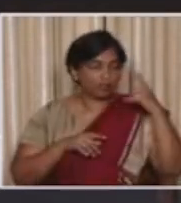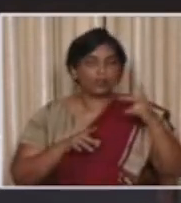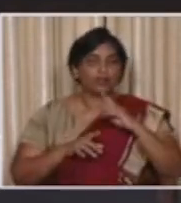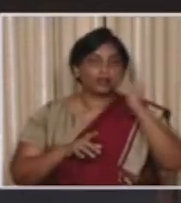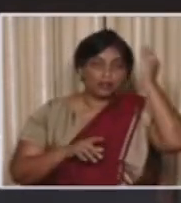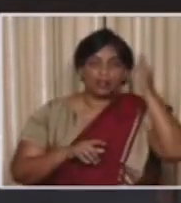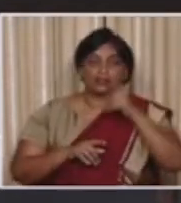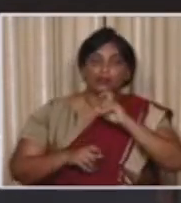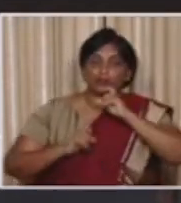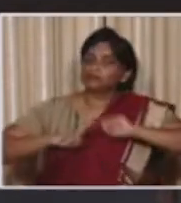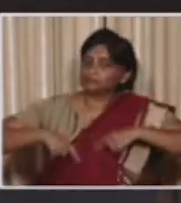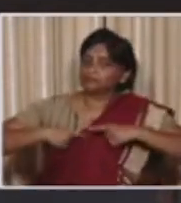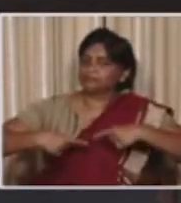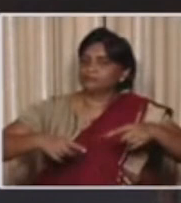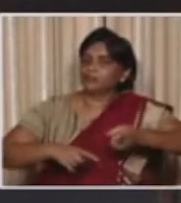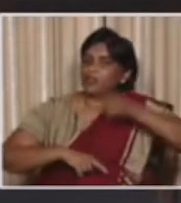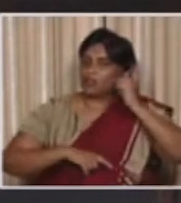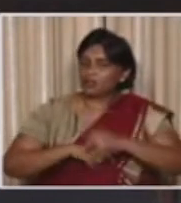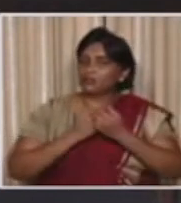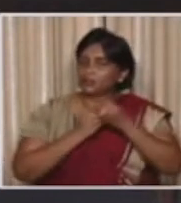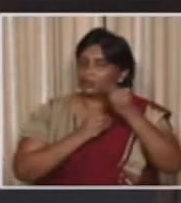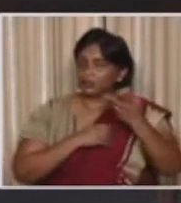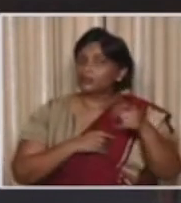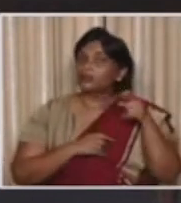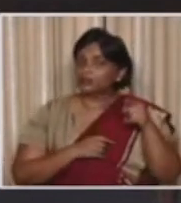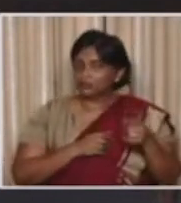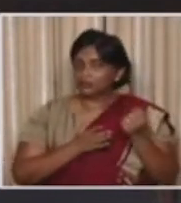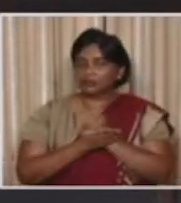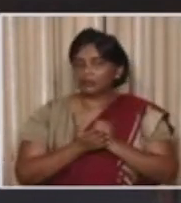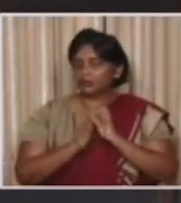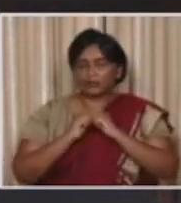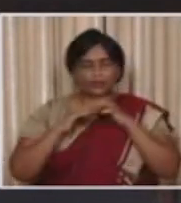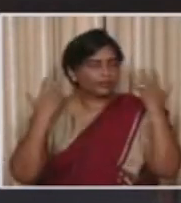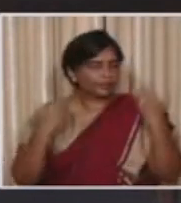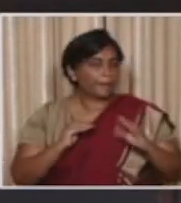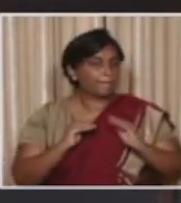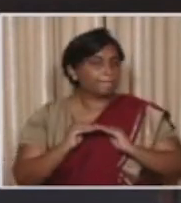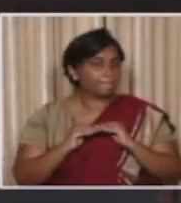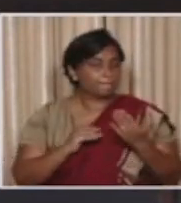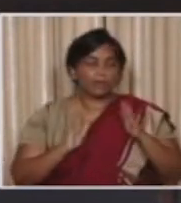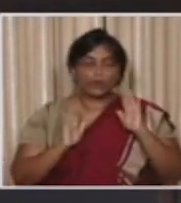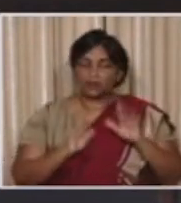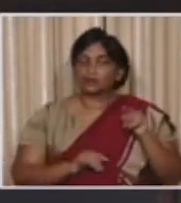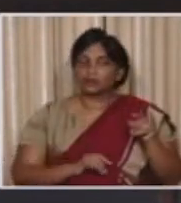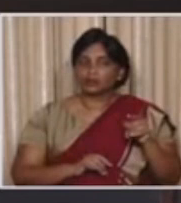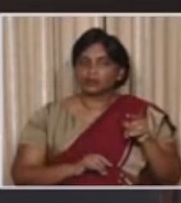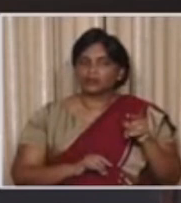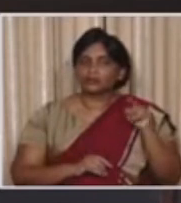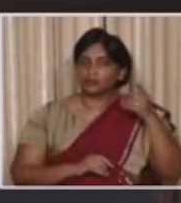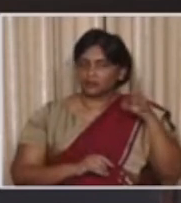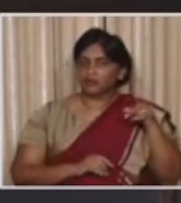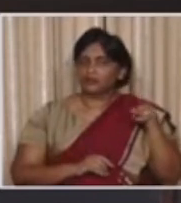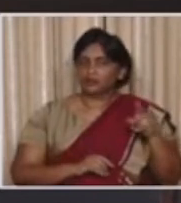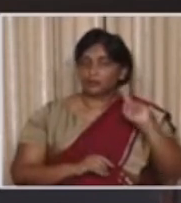උසාවිවල විභාගයෙන් නඩු දිගටම කරගෙන යාමටත් අවසර දුන්නා. එතකොට මේක ඔක්කොම වුණාට පස්සේ නමුත් මං හින්දා ඒක නිසා